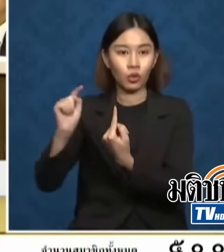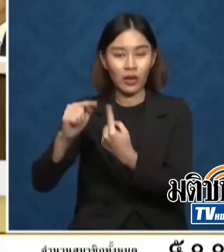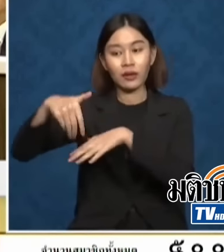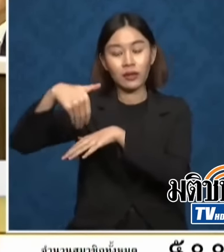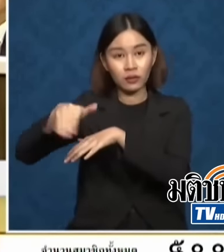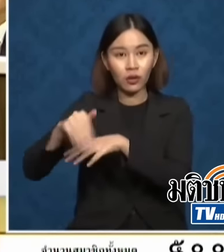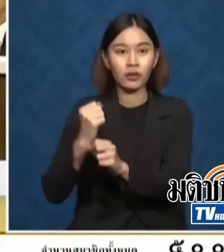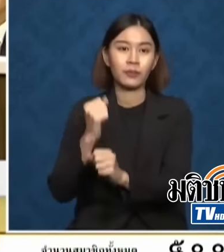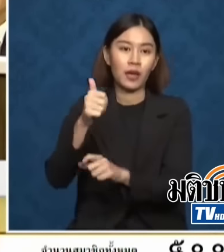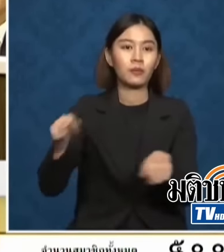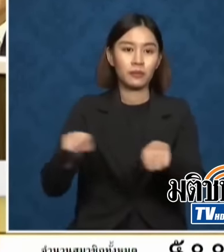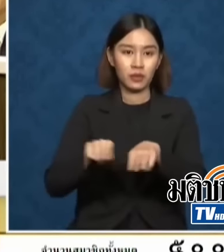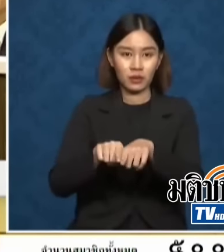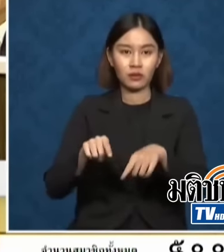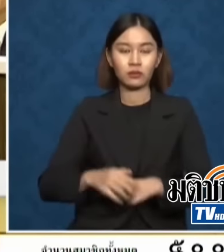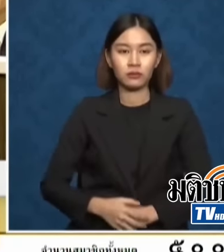อกชายฝั่งด้วย